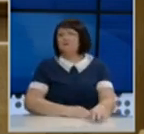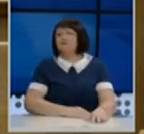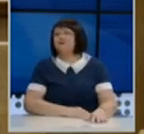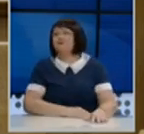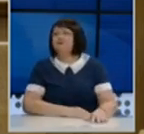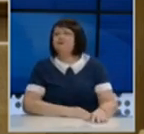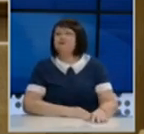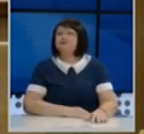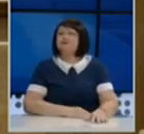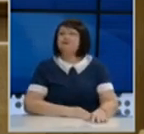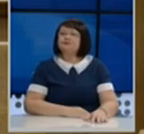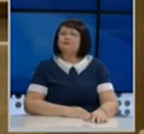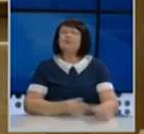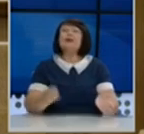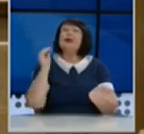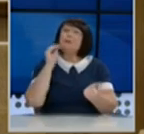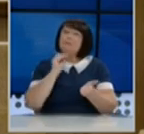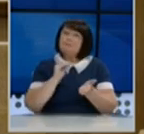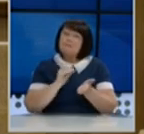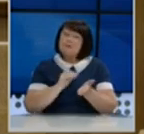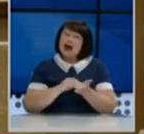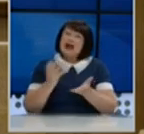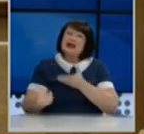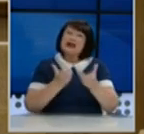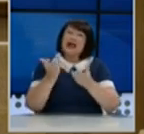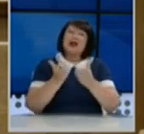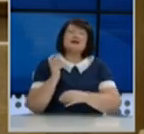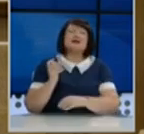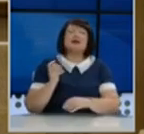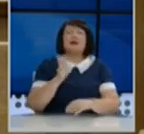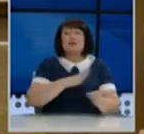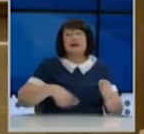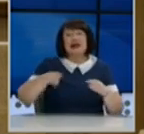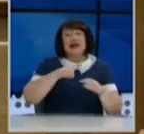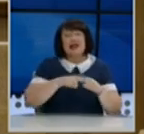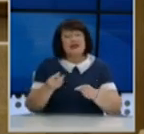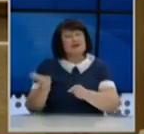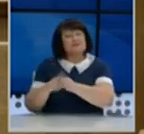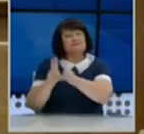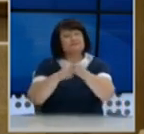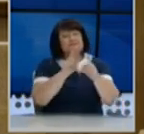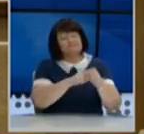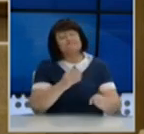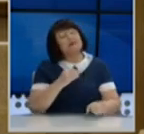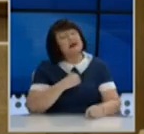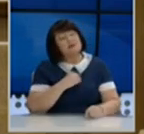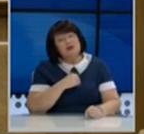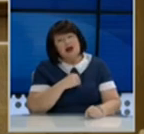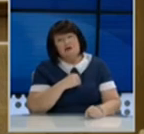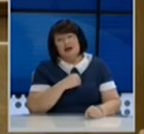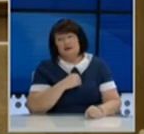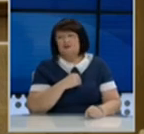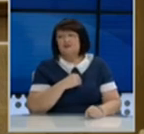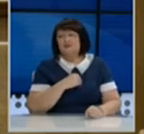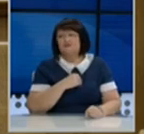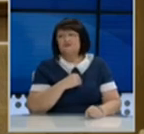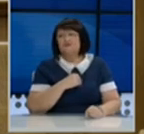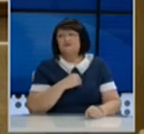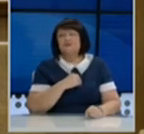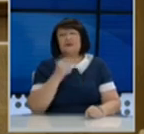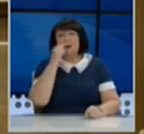Κάει και ξανά η χώρα μας και χάσαμε ανθρώπους και λυπάμαι που